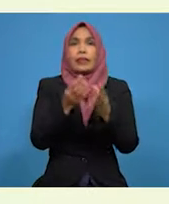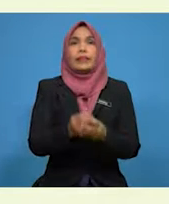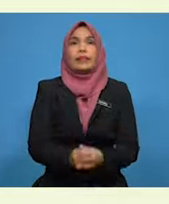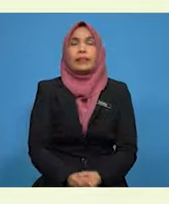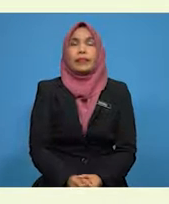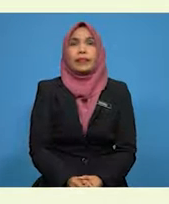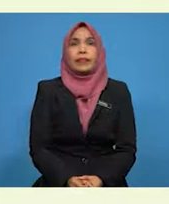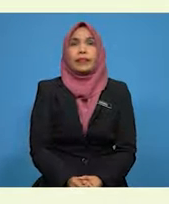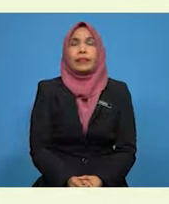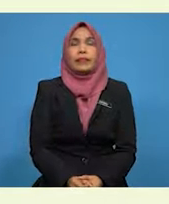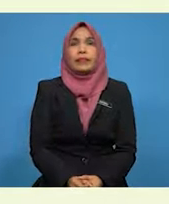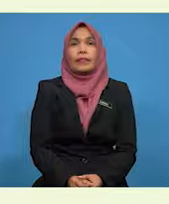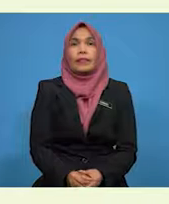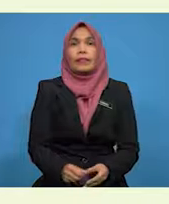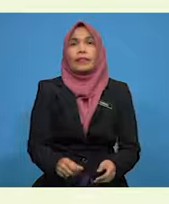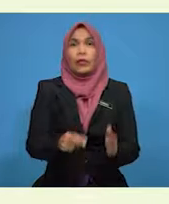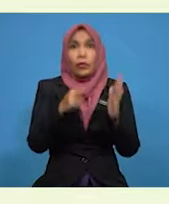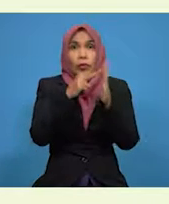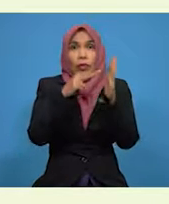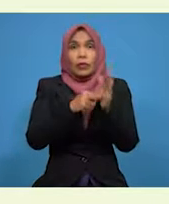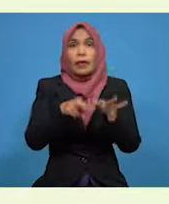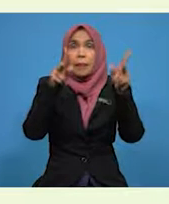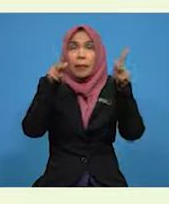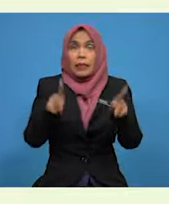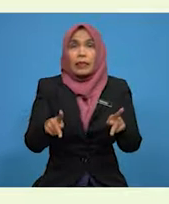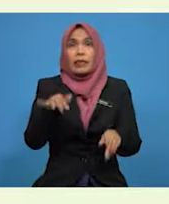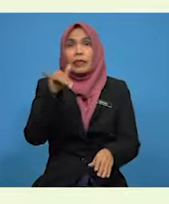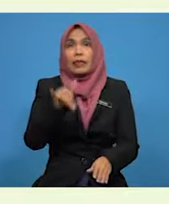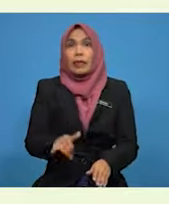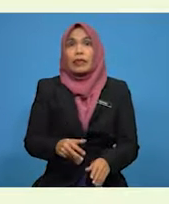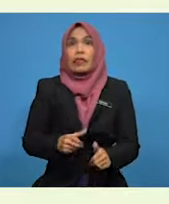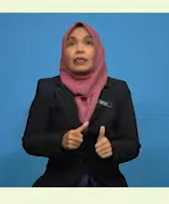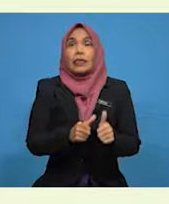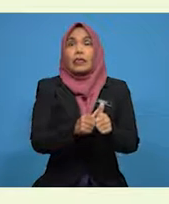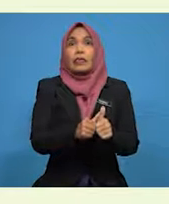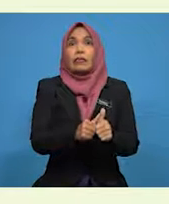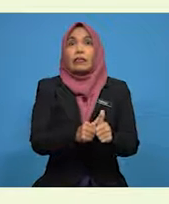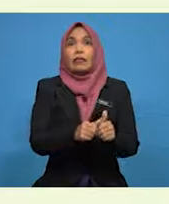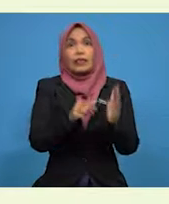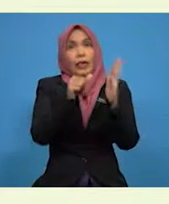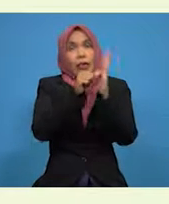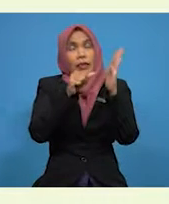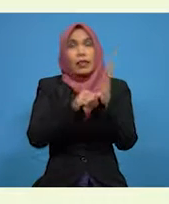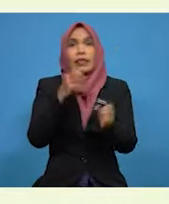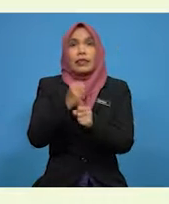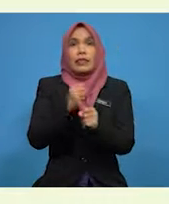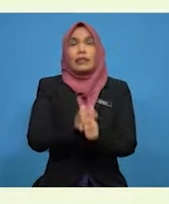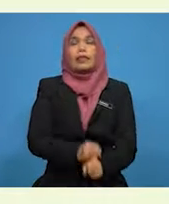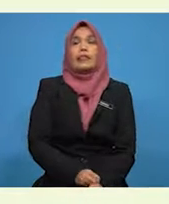Kebanyakan organisasi di Malaysia mengamalkan Undang-Undang Pekerjaan berpandukan Akta